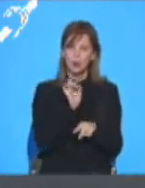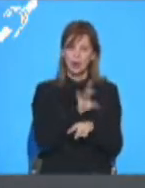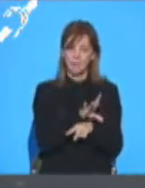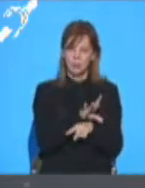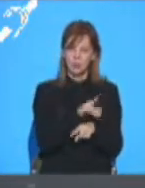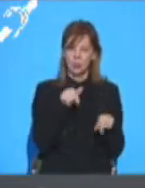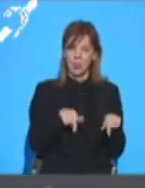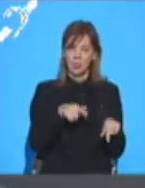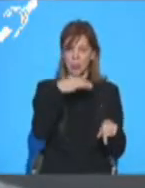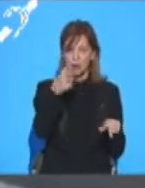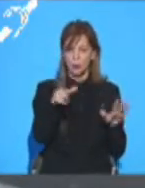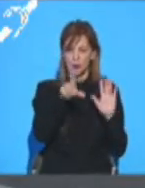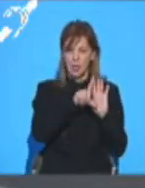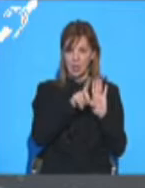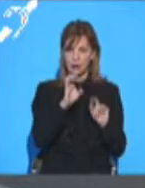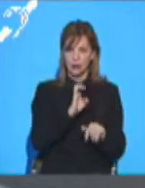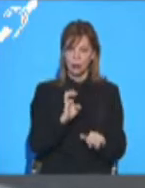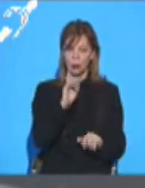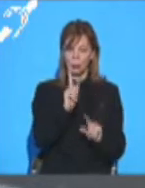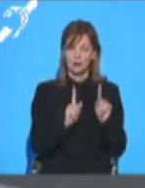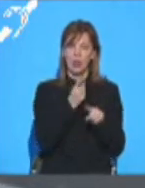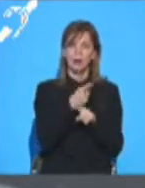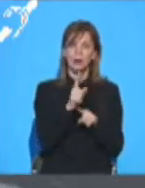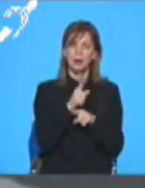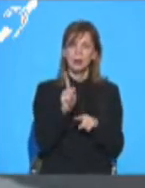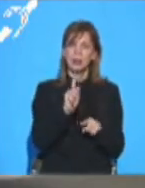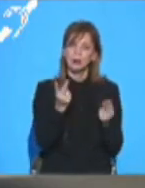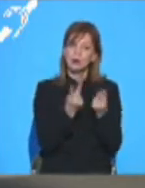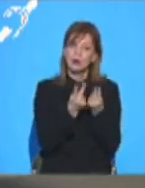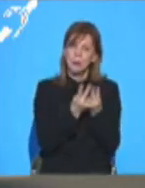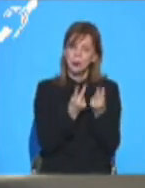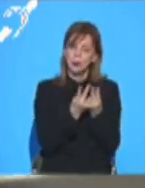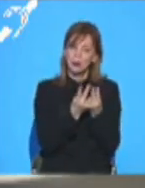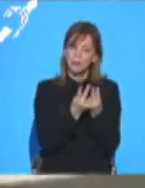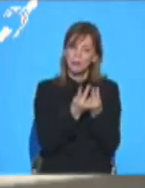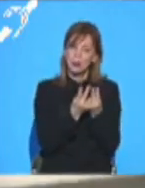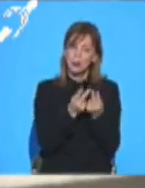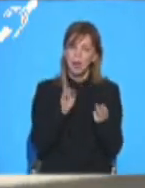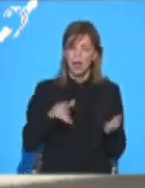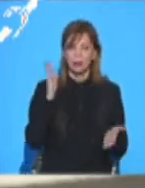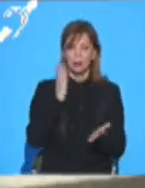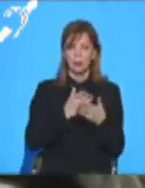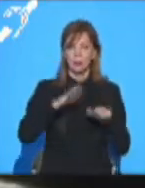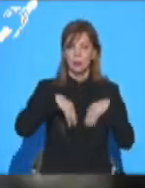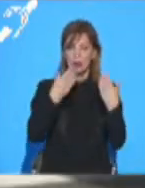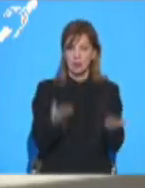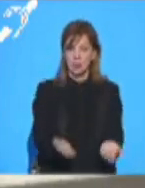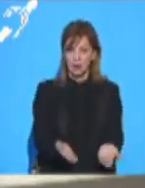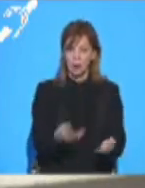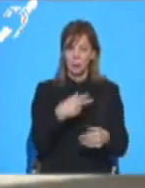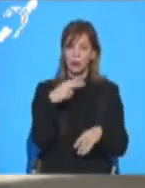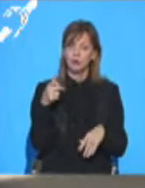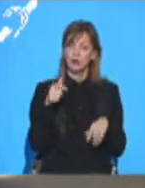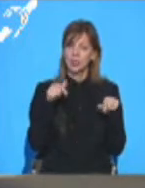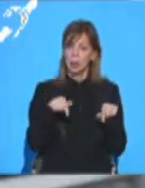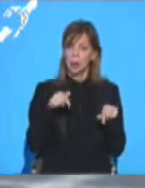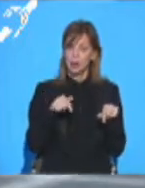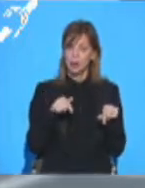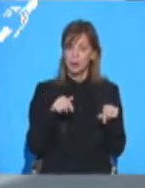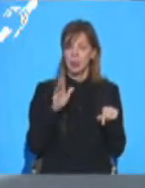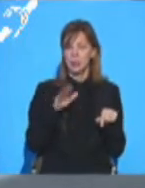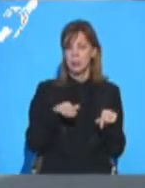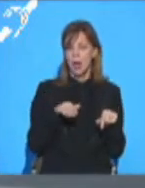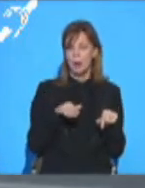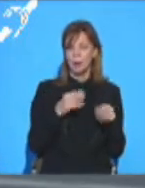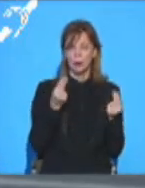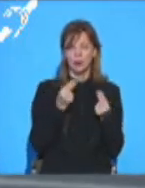reglementărilor europene. În cazul în care piesele respective nu se potrivesc, cumpărătorul are dreptul să le returneze, evident, fără ca acestea să prezinte urme